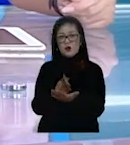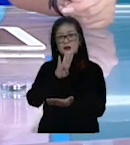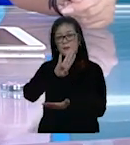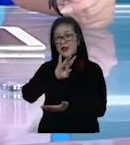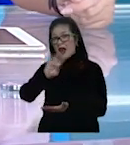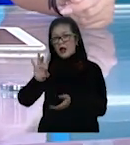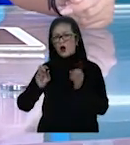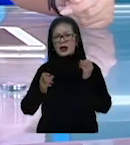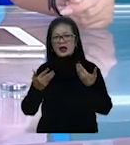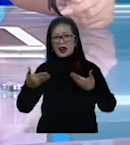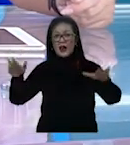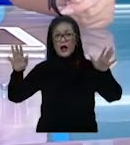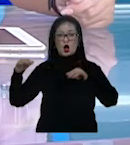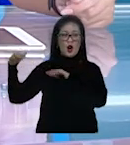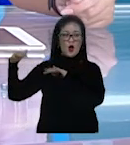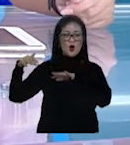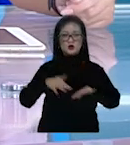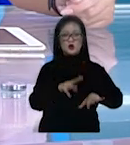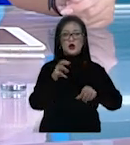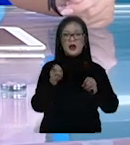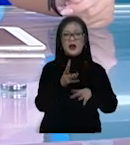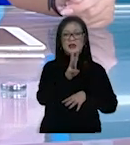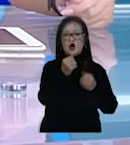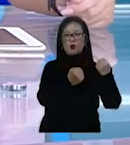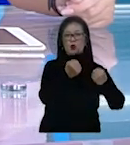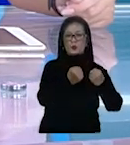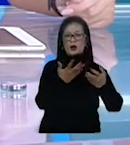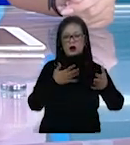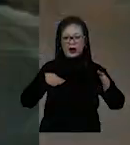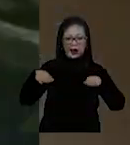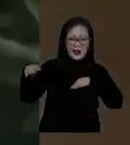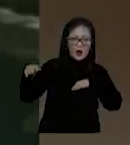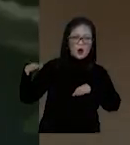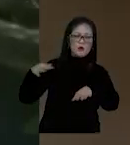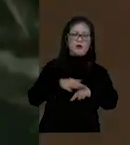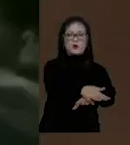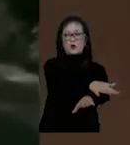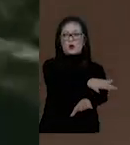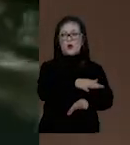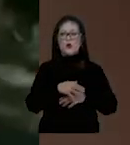dinyatakan hilang. Longsor juga menimpa 3 mobil yang tengah melintas.